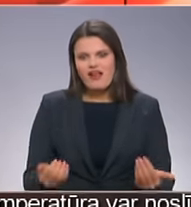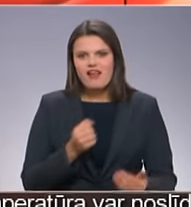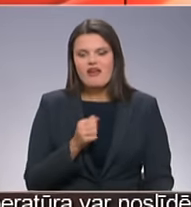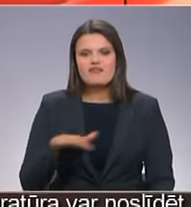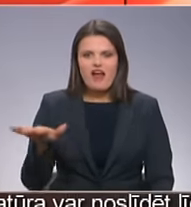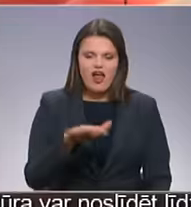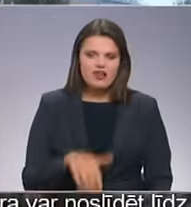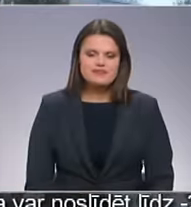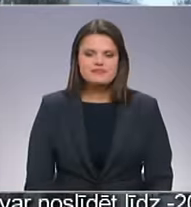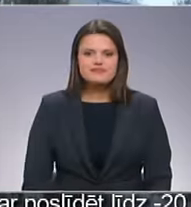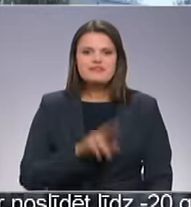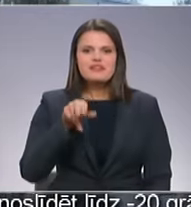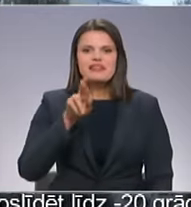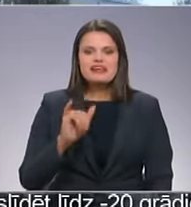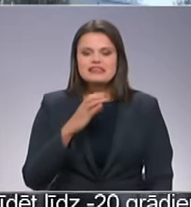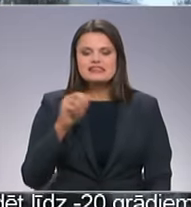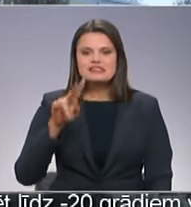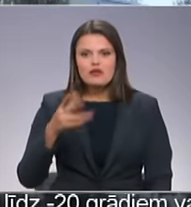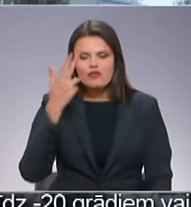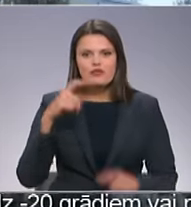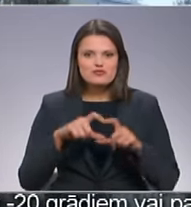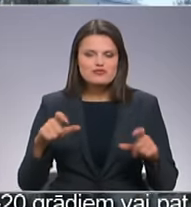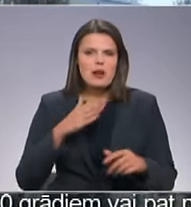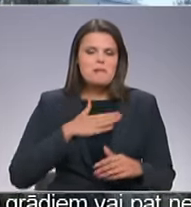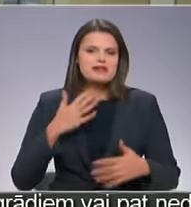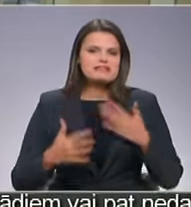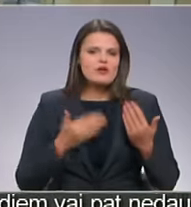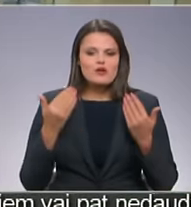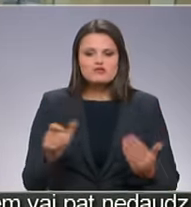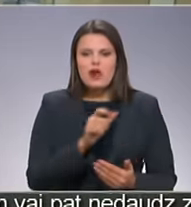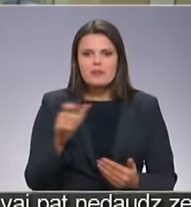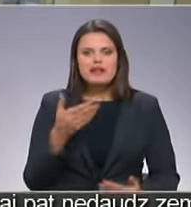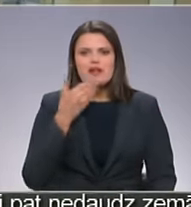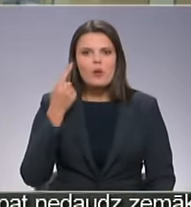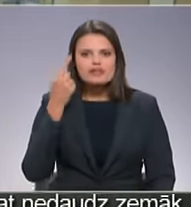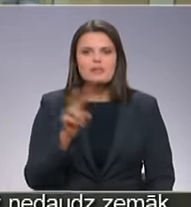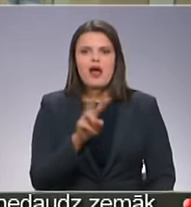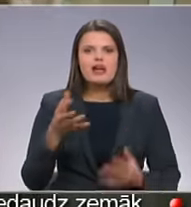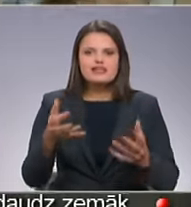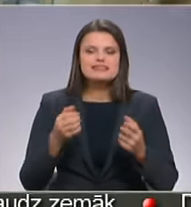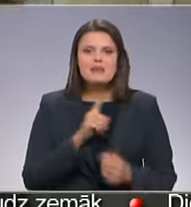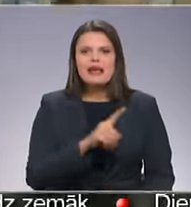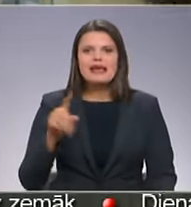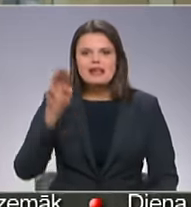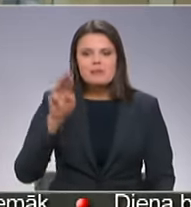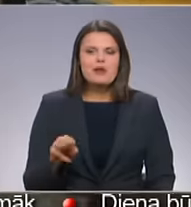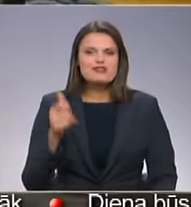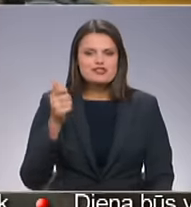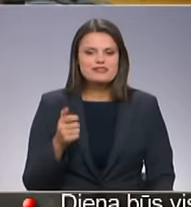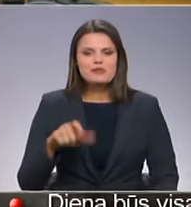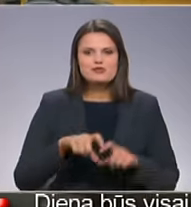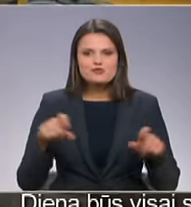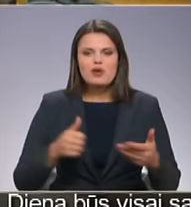kolēģi. Dricānu vidusskolā valda patīkams satraukums. Šobrīd vēl nav zināms, kuri saņems ikmēneša stipendijas.